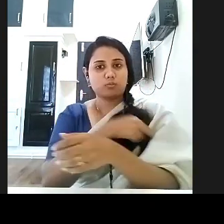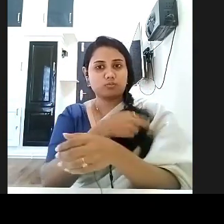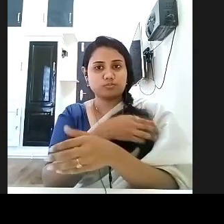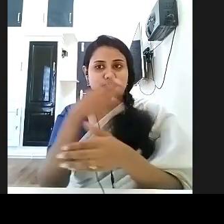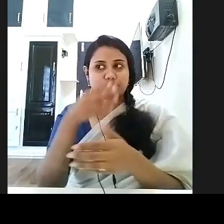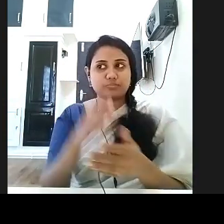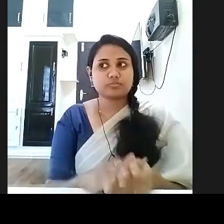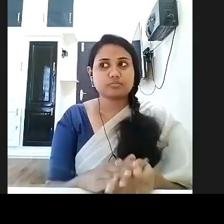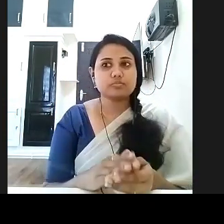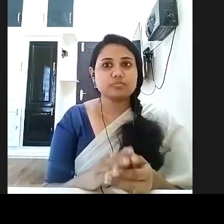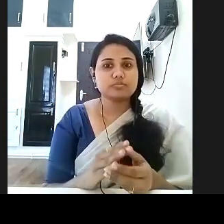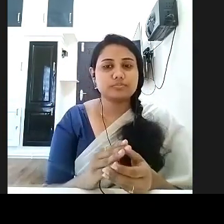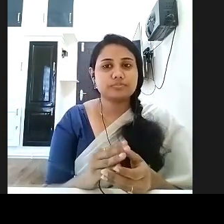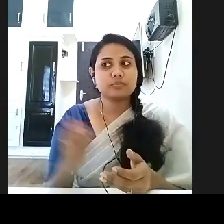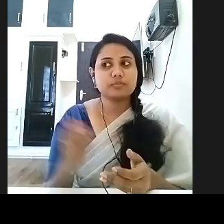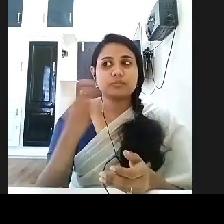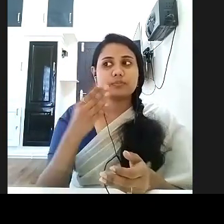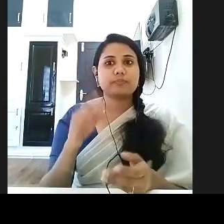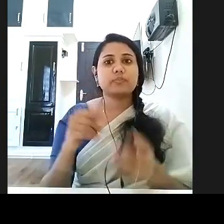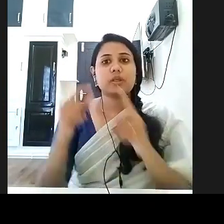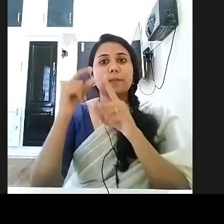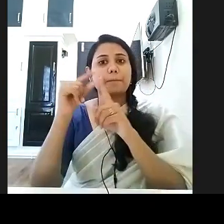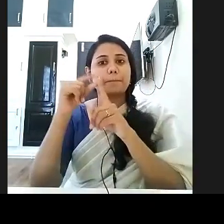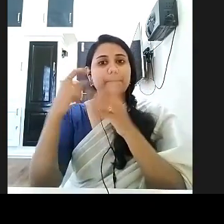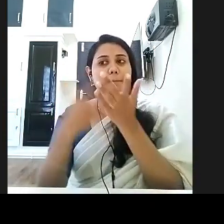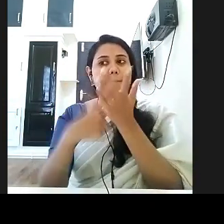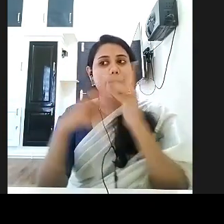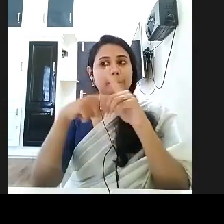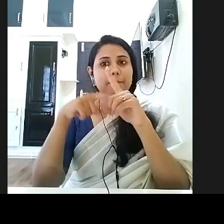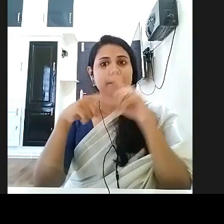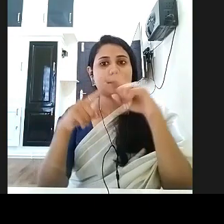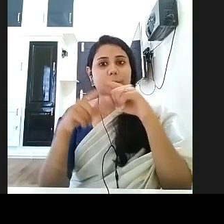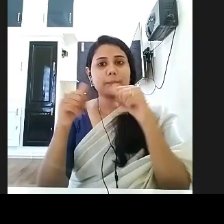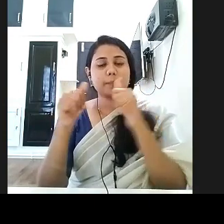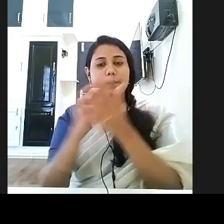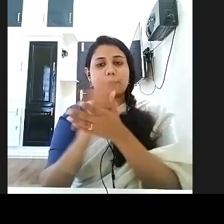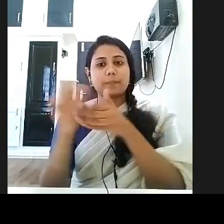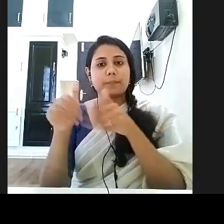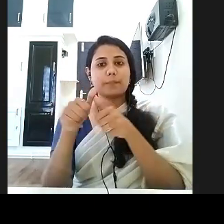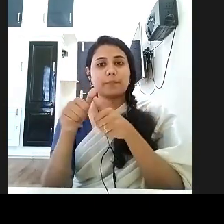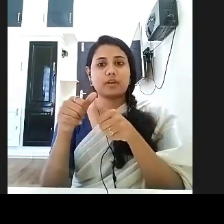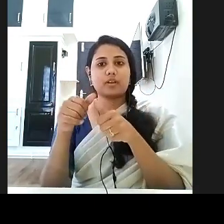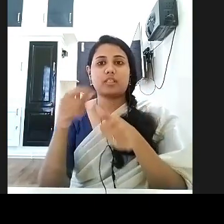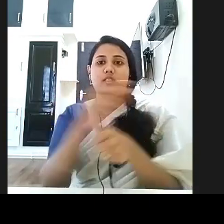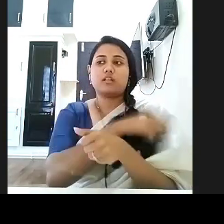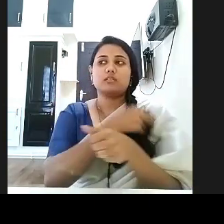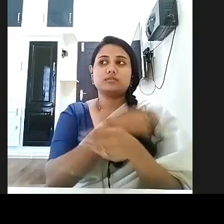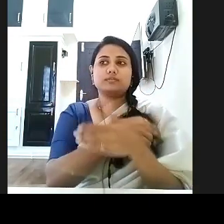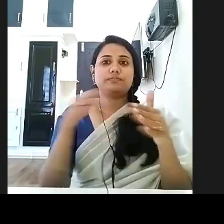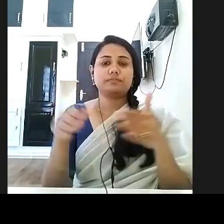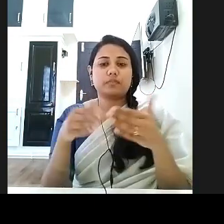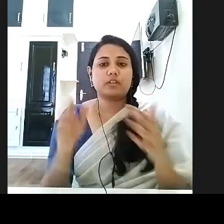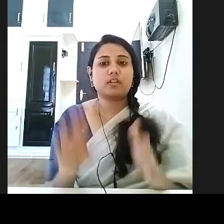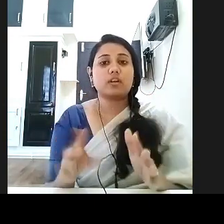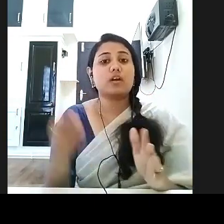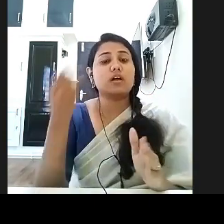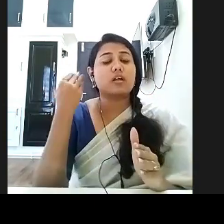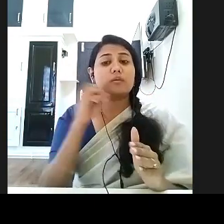പീഡിയാട്രിസ്റ്റ് പ്രീത മാഡത്തിനായിരുന്നു കാണിച്ചിരുന്നത്. അങ്ങനെ ഒന്ന് ഡയഗ്നോസിസ് ചെയ്തിട്ടാണ് എനിക്ക് DMD ആണെന്നാണ് അവിടെ